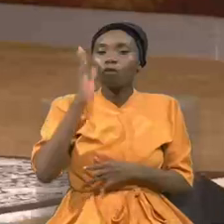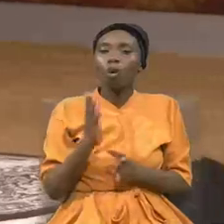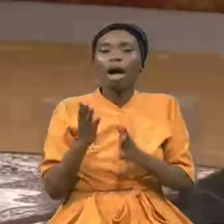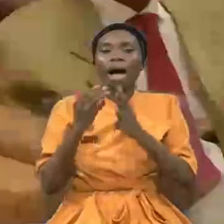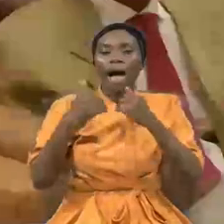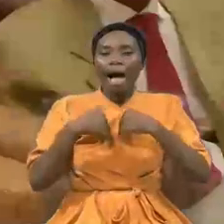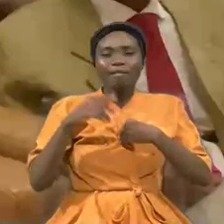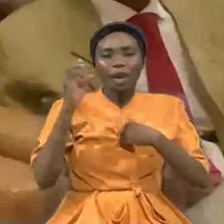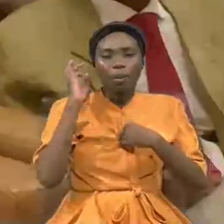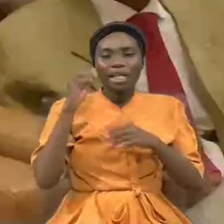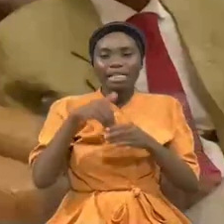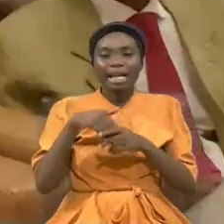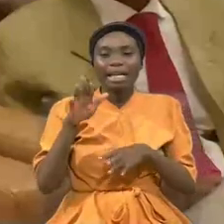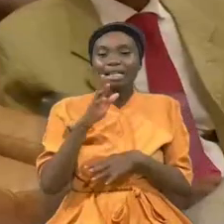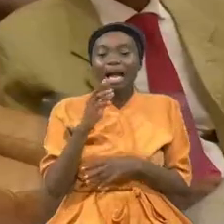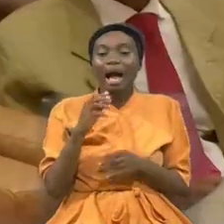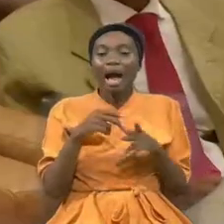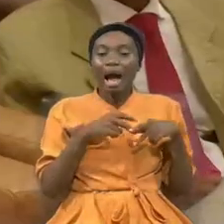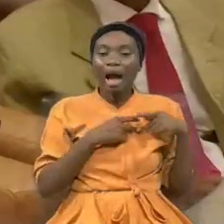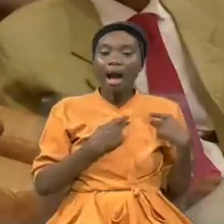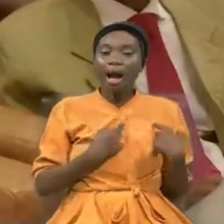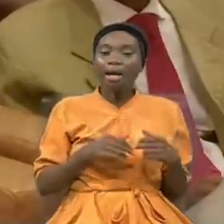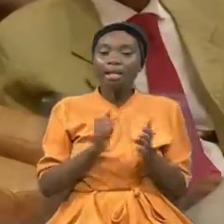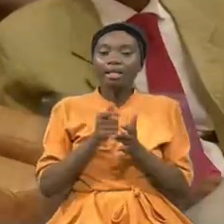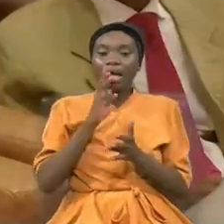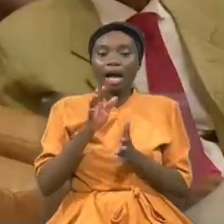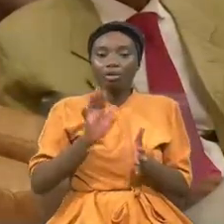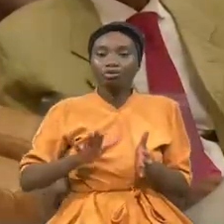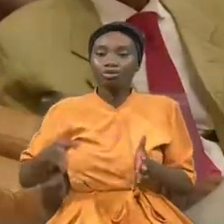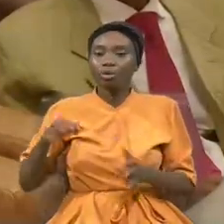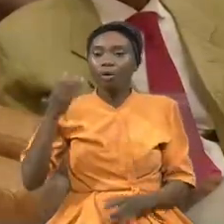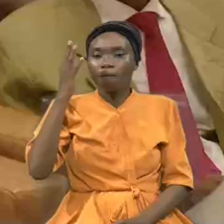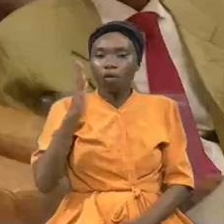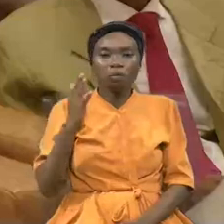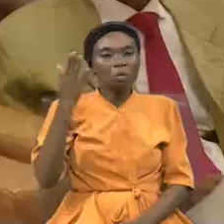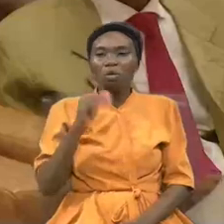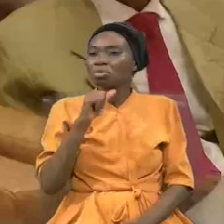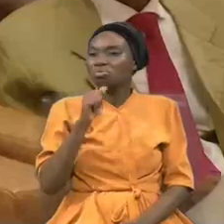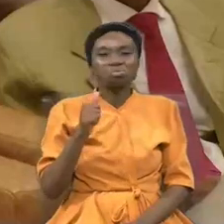rend témoignage à leur cœur qu'ils sont enfants de Dieu. Et